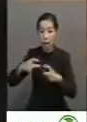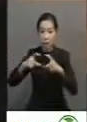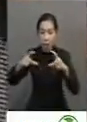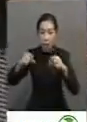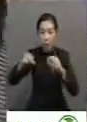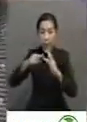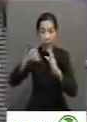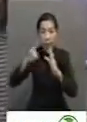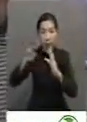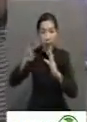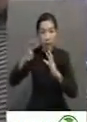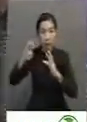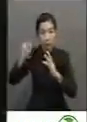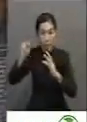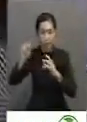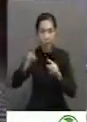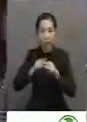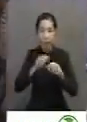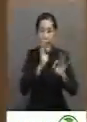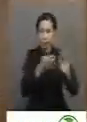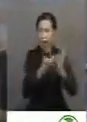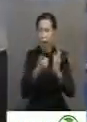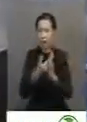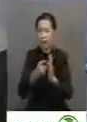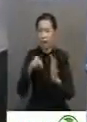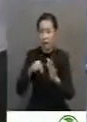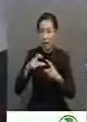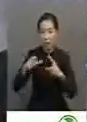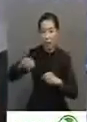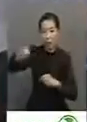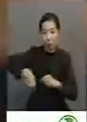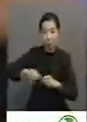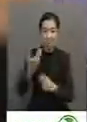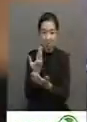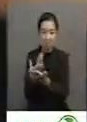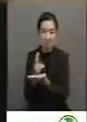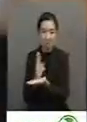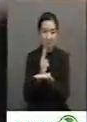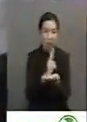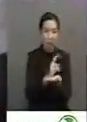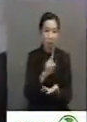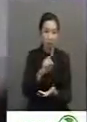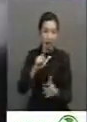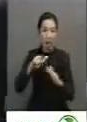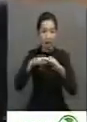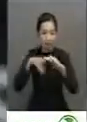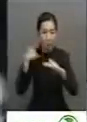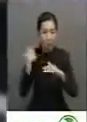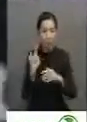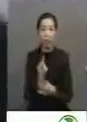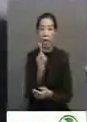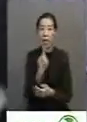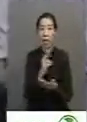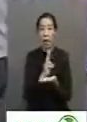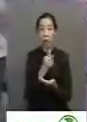กรรมอีคอมเมิร์ซและก็การโอนเงินนะคะสามารถมีสิทธิ์รุ่นโชคเป็นเงินรางวัลสูงสุด1ล้านบาทค่ะคุณผู้ชมมีจำนวนทั้งหมด1รางวั